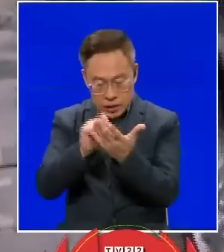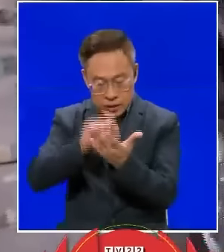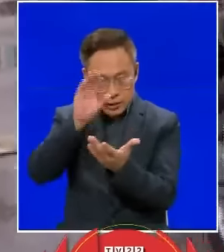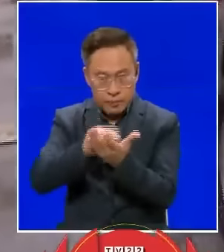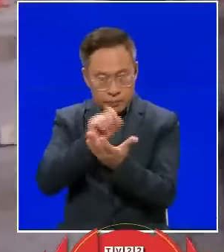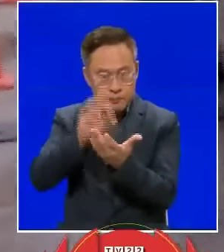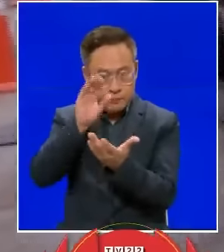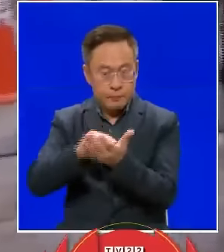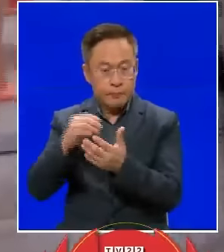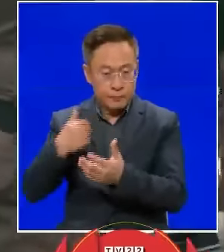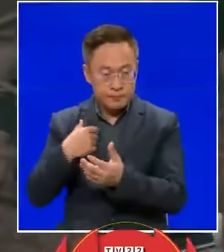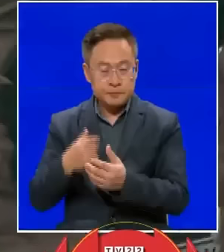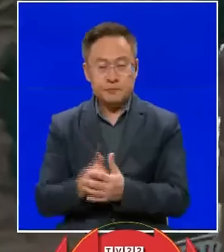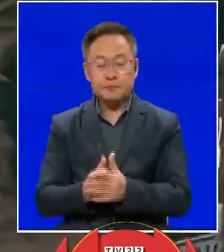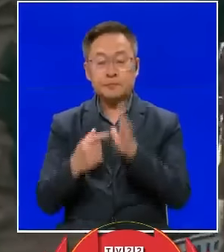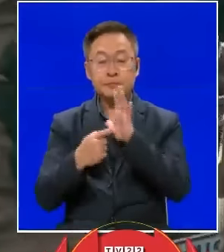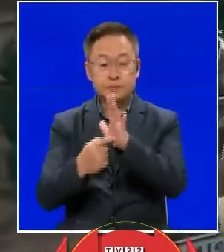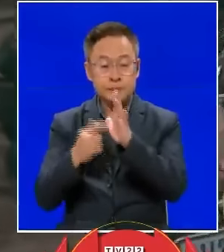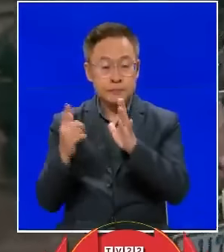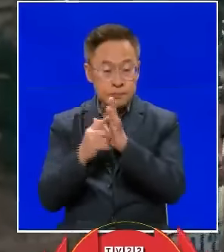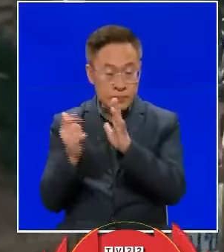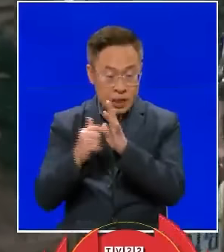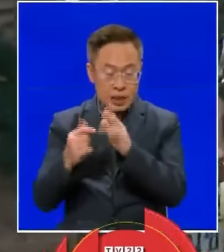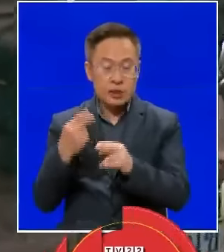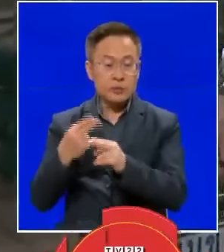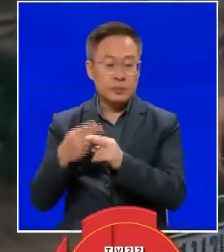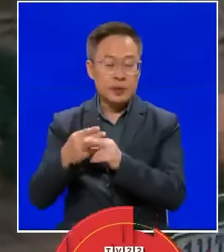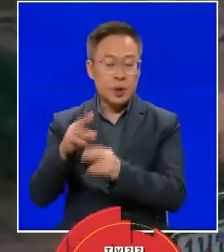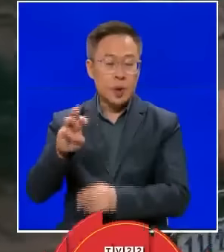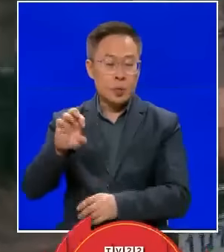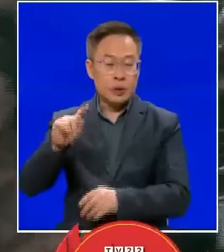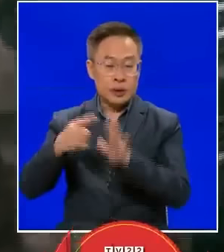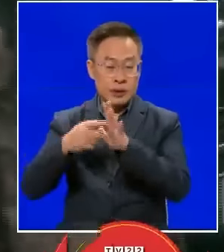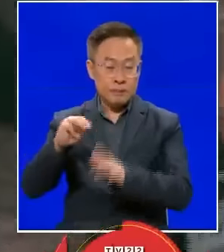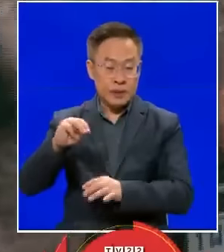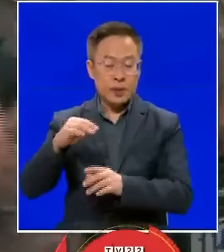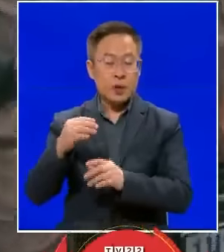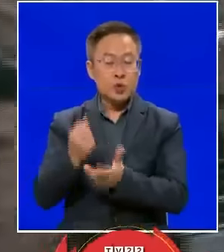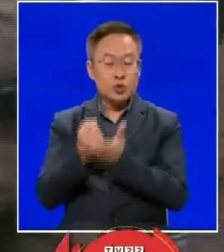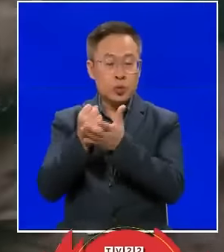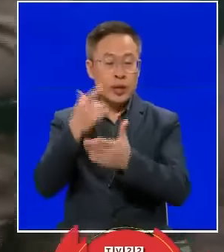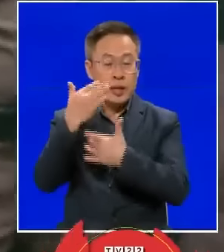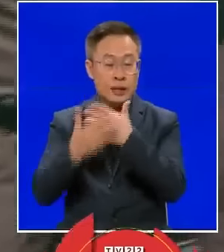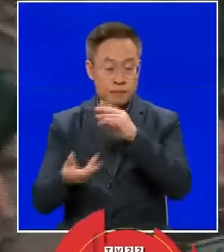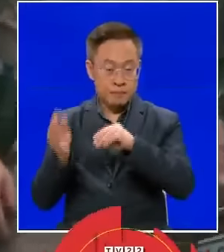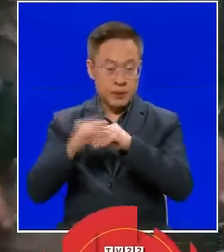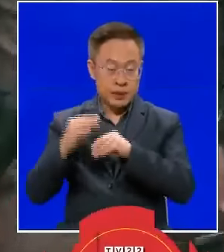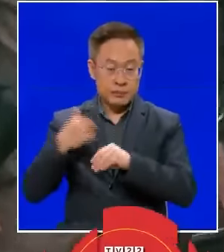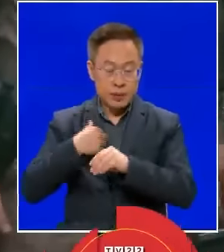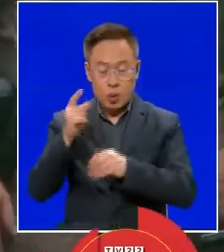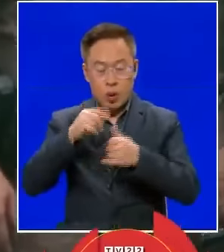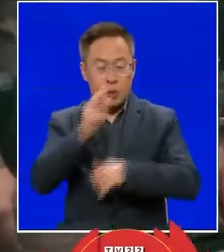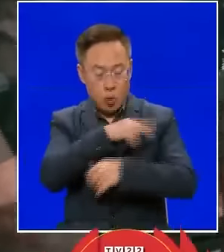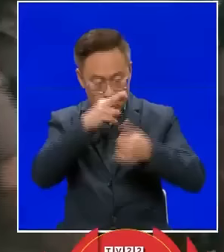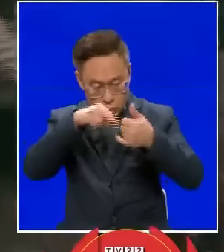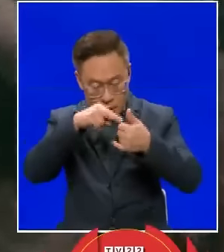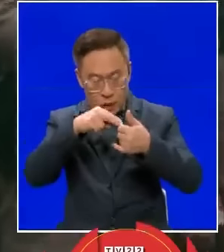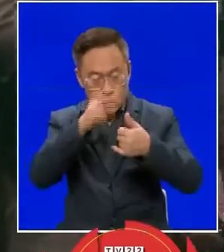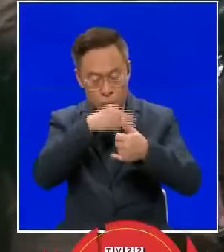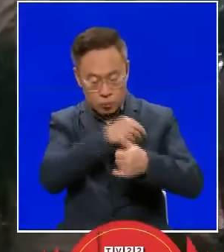ด้วยเช่นยาที่จัดไว้ให้จะเป็นวิตามินบำรุงเลือดซึ่งก็ตรวจเลือดก็พบว่ามีภาวะเลือดจางน้อง